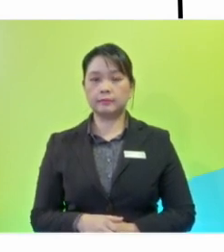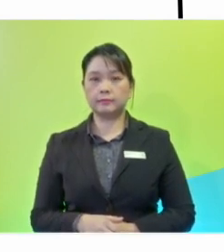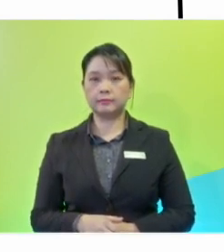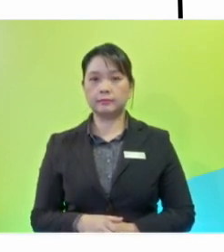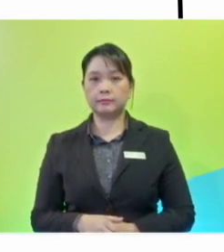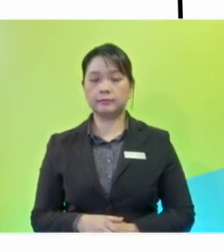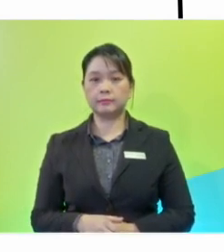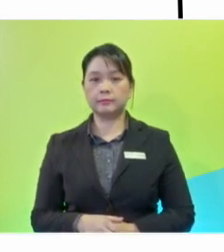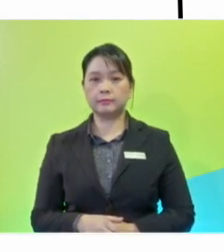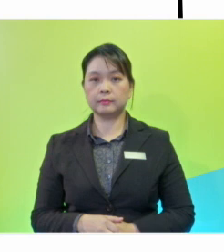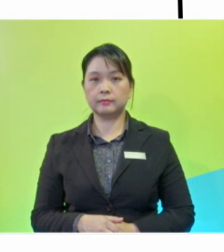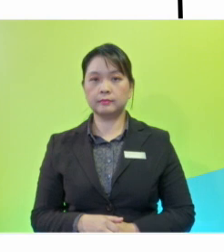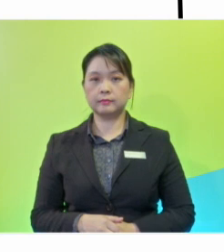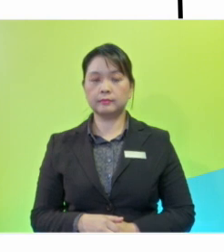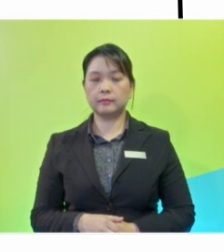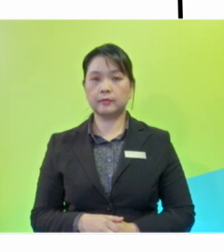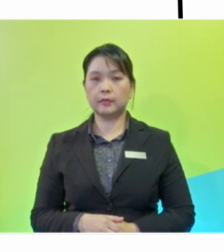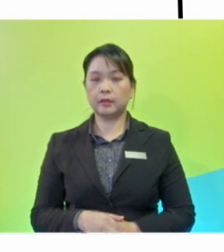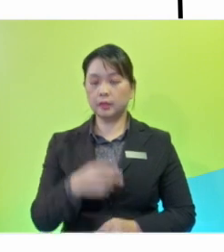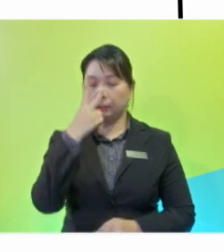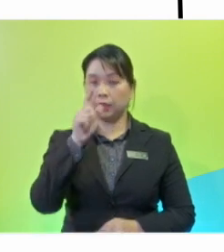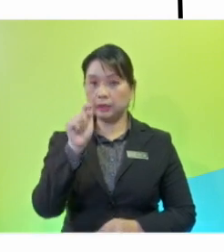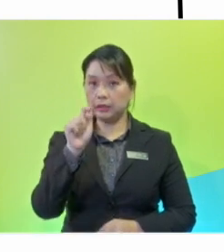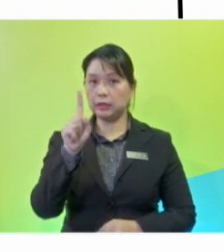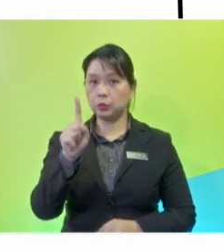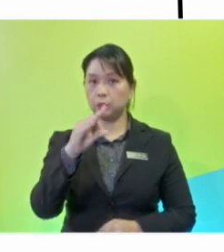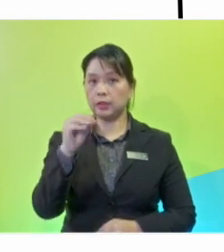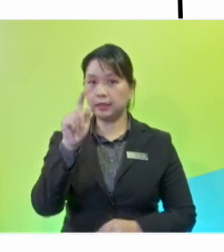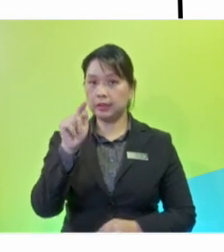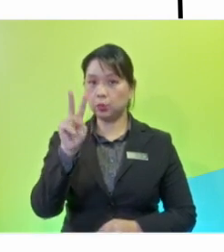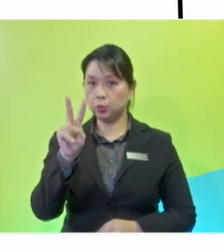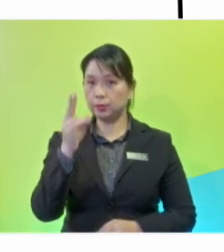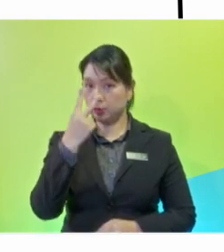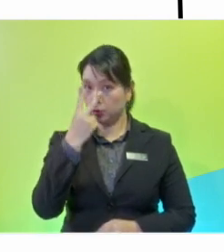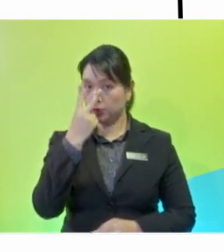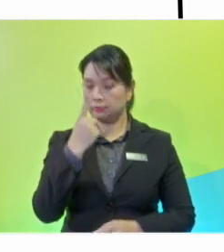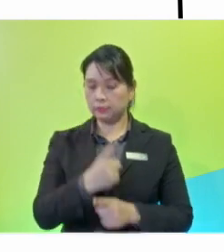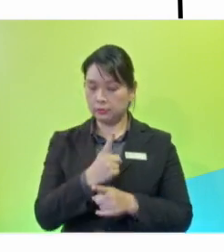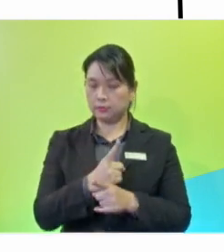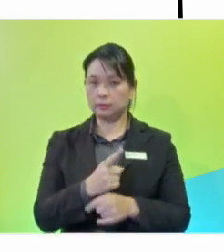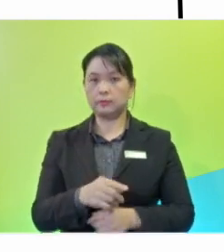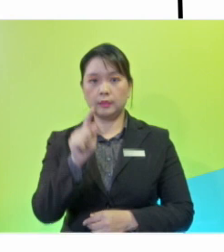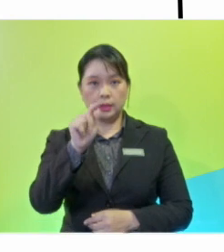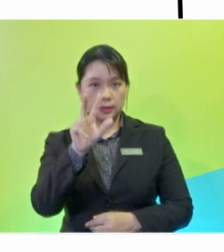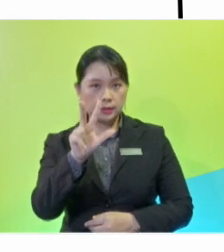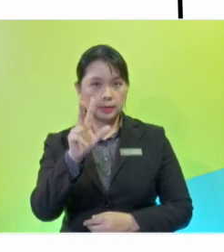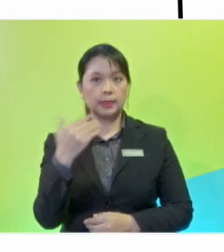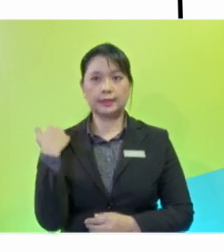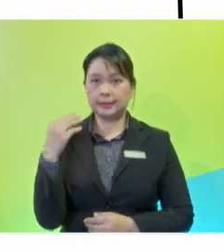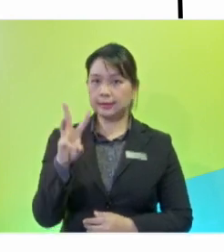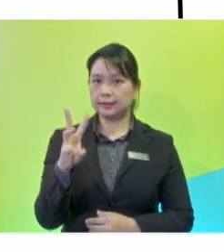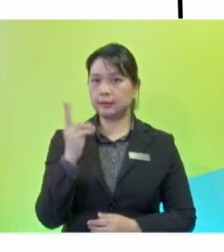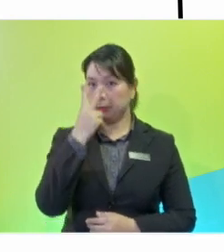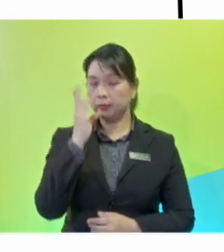oke tidur adalah x + 4 Q1 kita adalah 3x hidupnya di 3 adalah 6 kitabnya